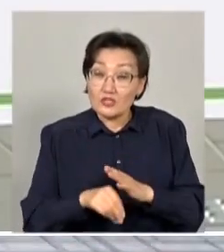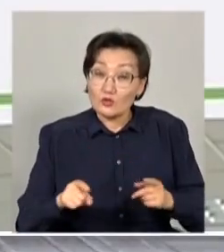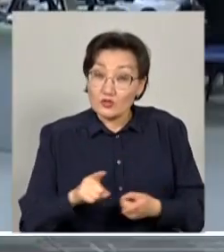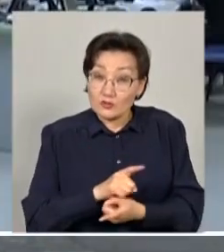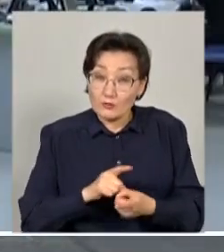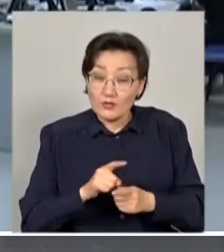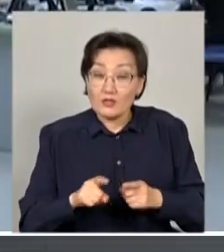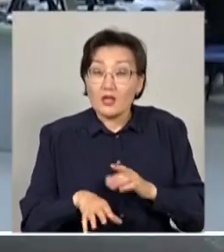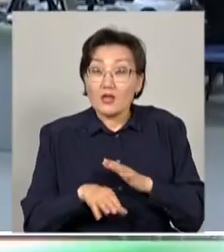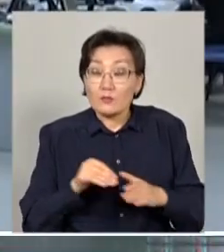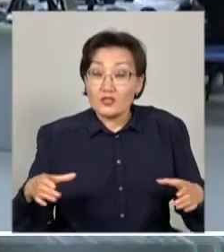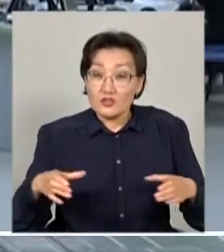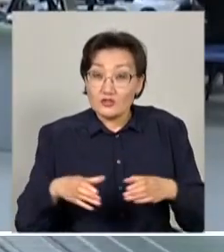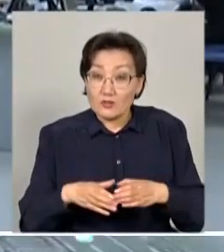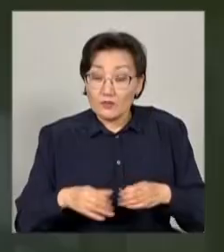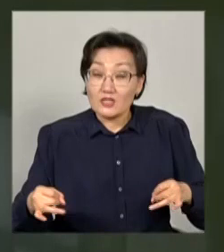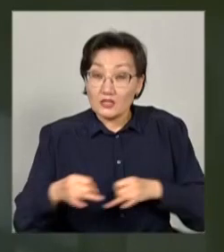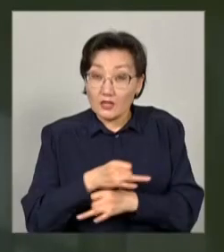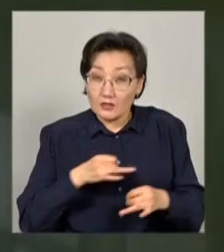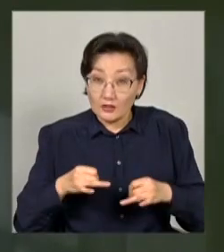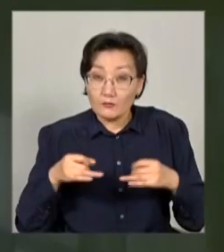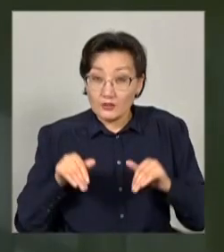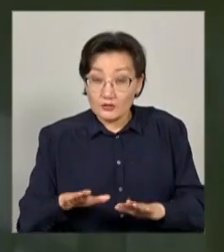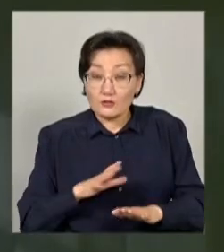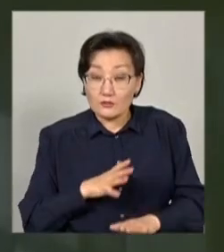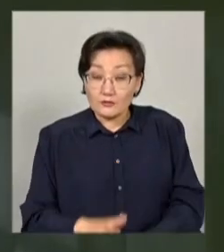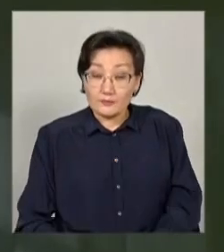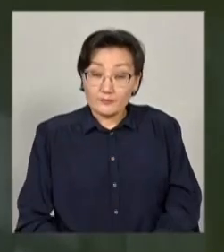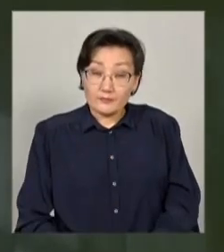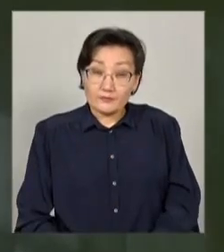өзгерістер сенат қабырғасында қолдау тапты. Кәмшат Мұхамеджан,